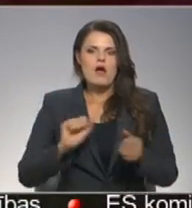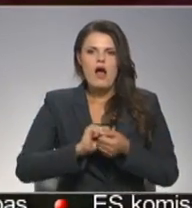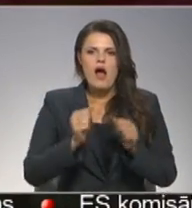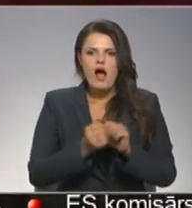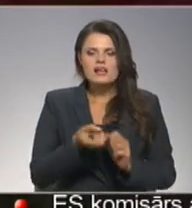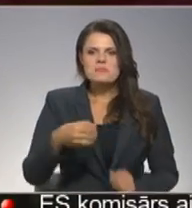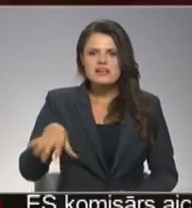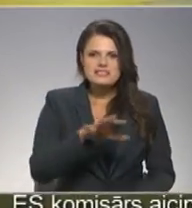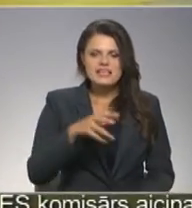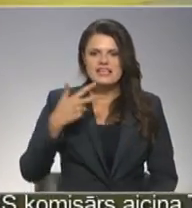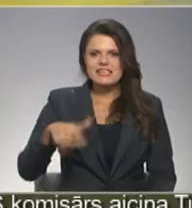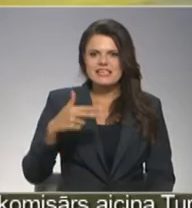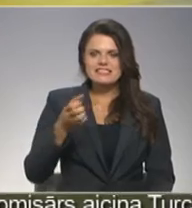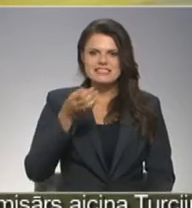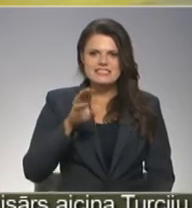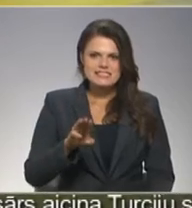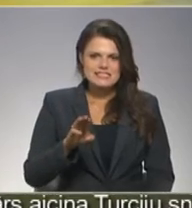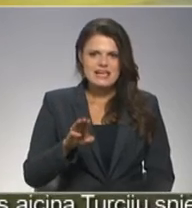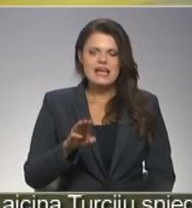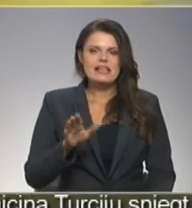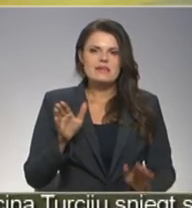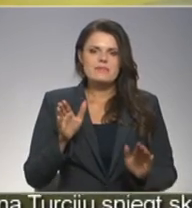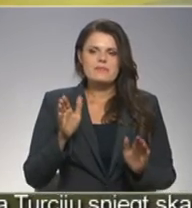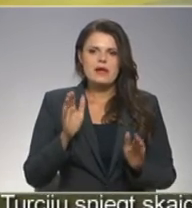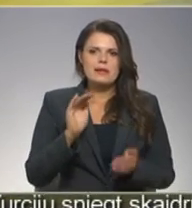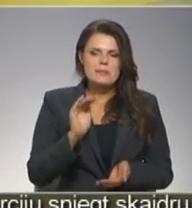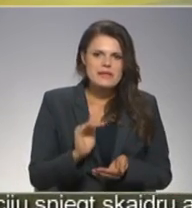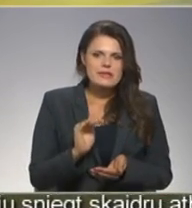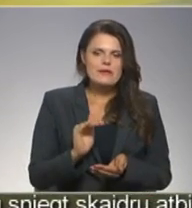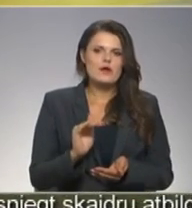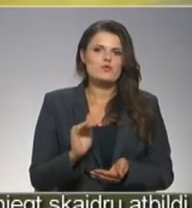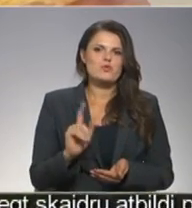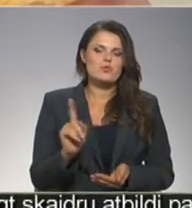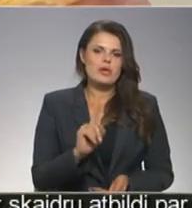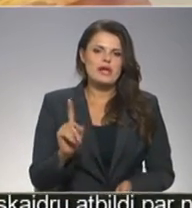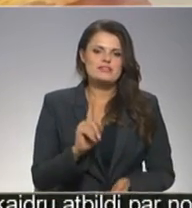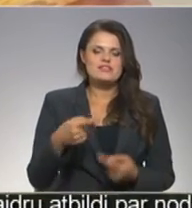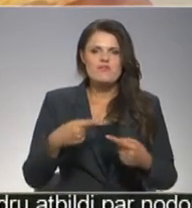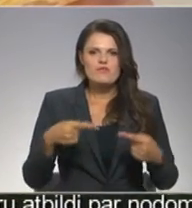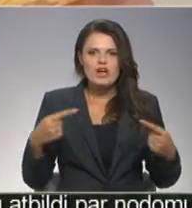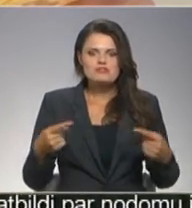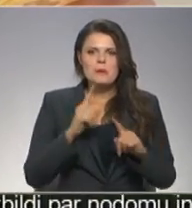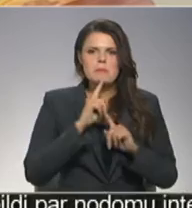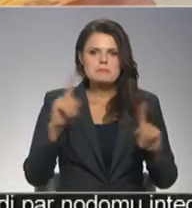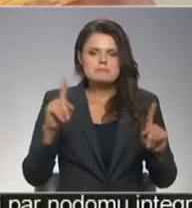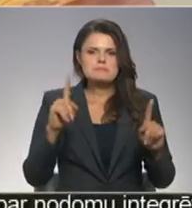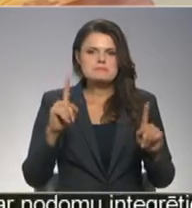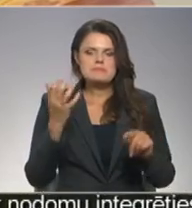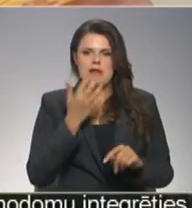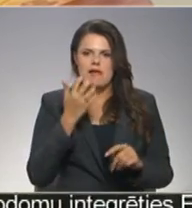akmenes dārzes, kas ir 30 cm konteineros vai miniatūrās peonijas, dažādas eksotiskas ir